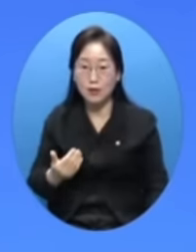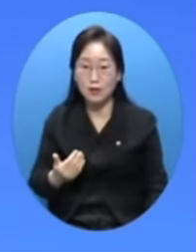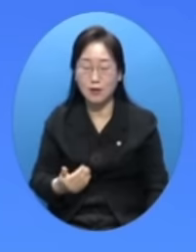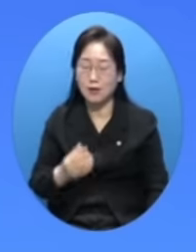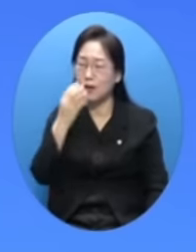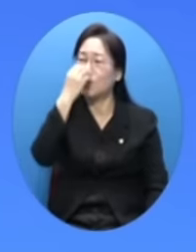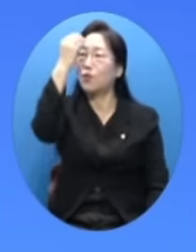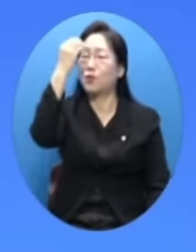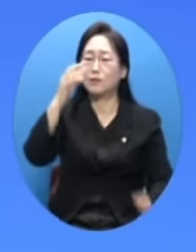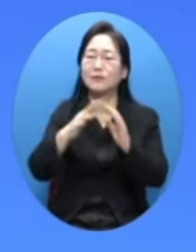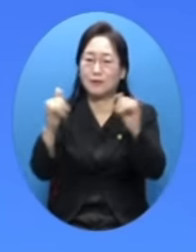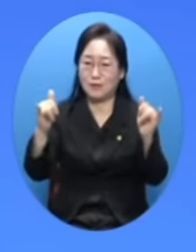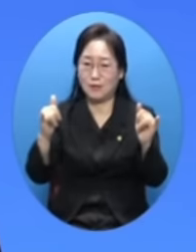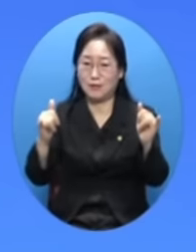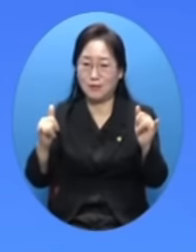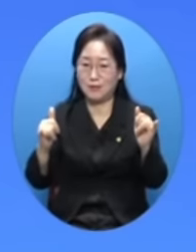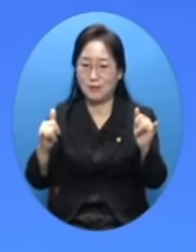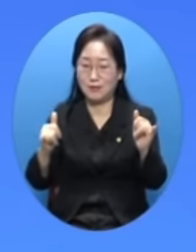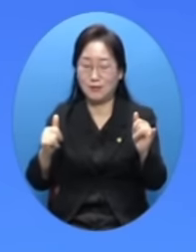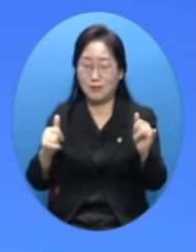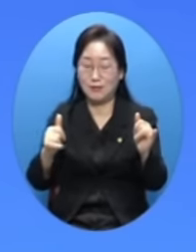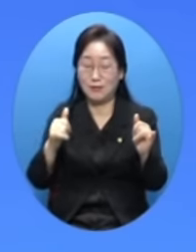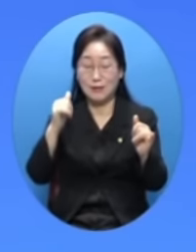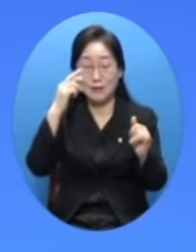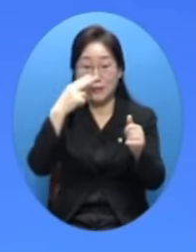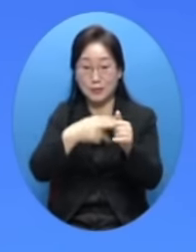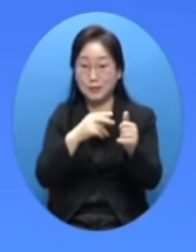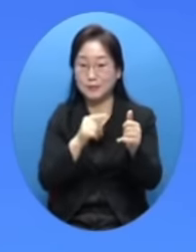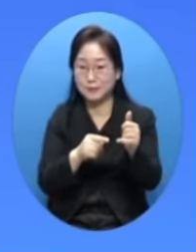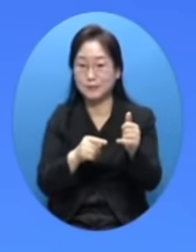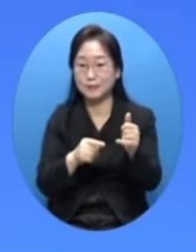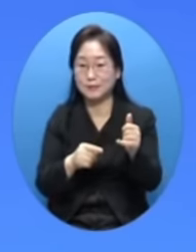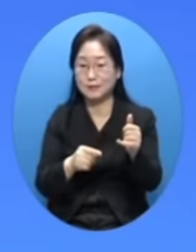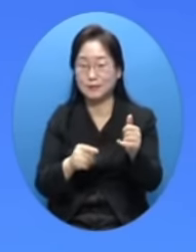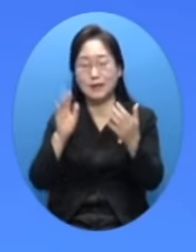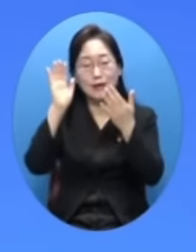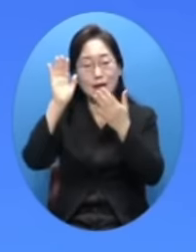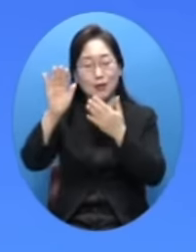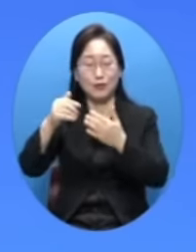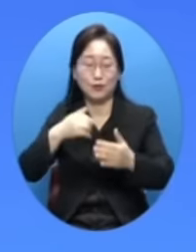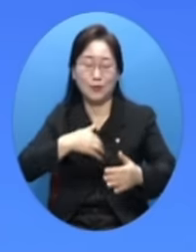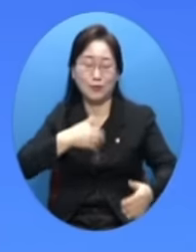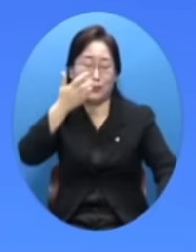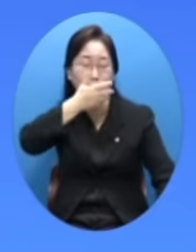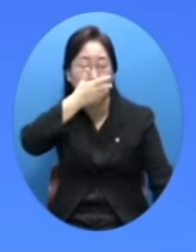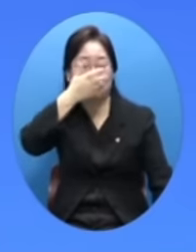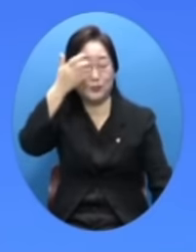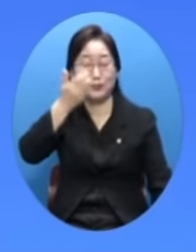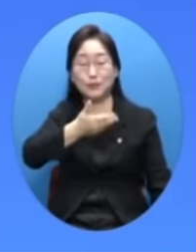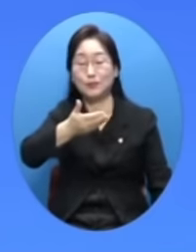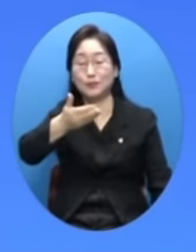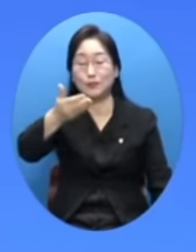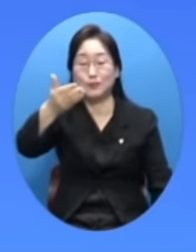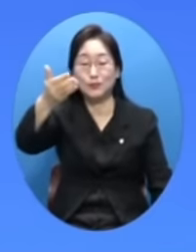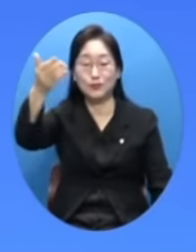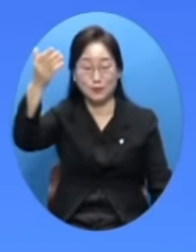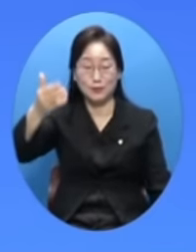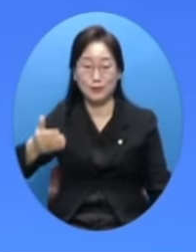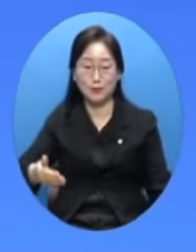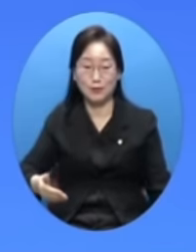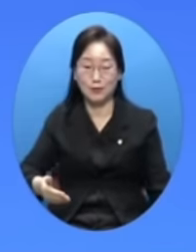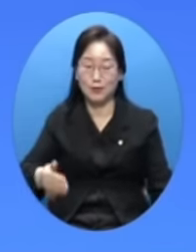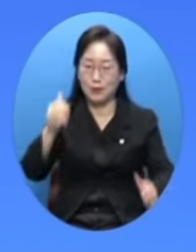교만했던 사람입니다 그가 장례가 총망되는 젊은이들의